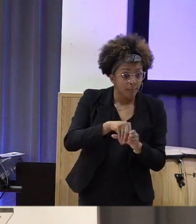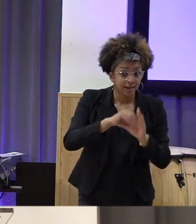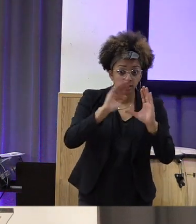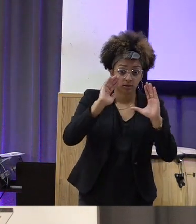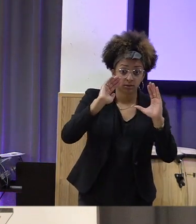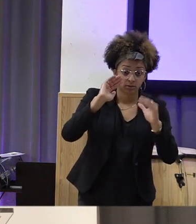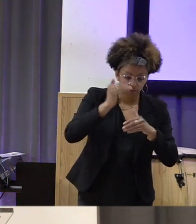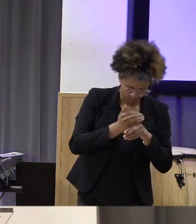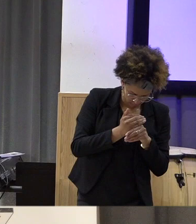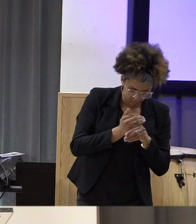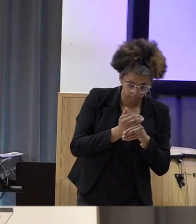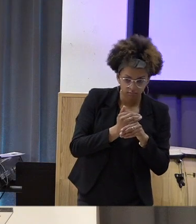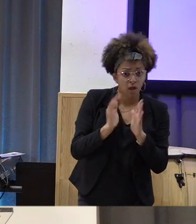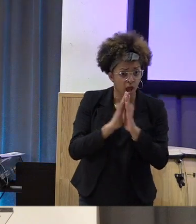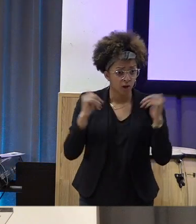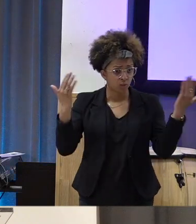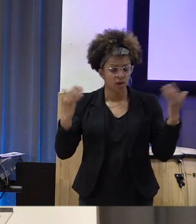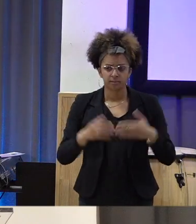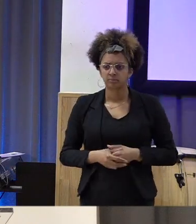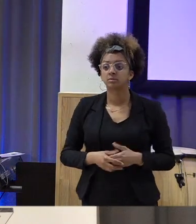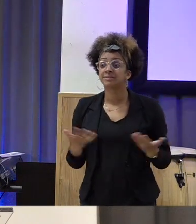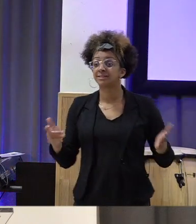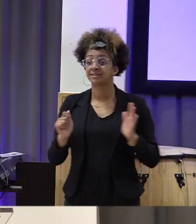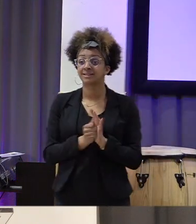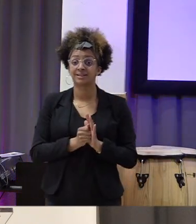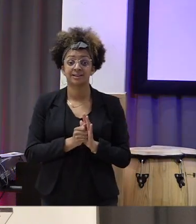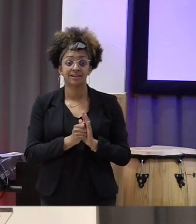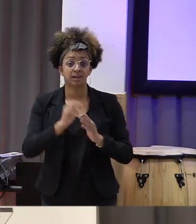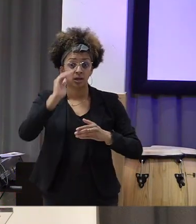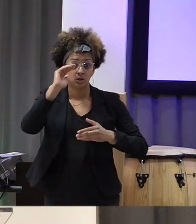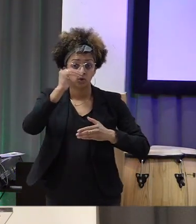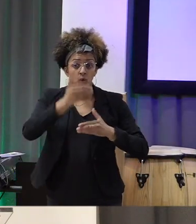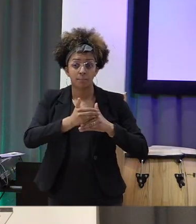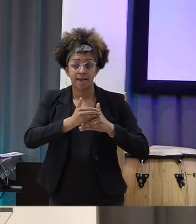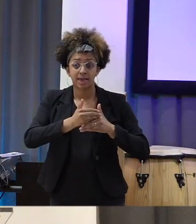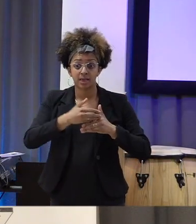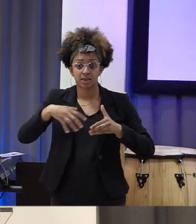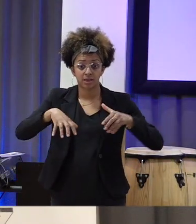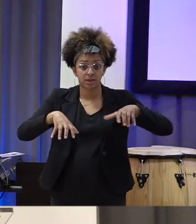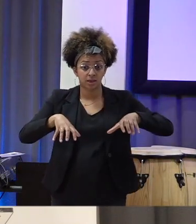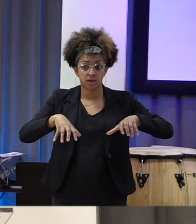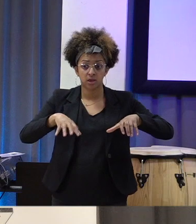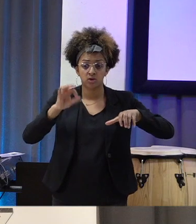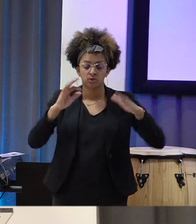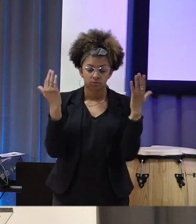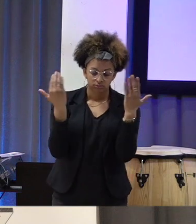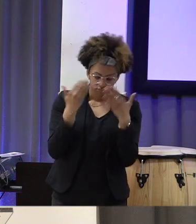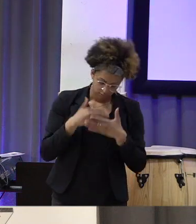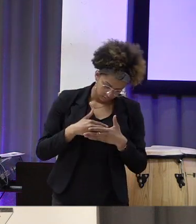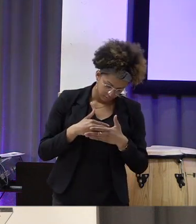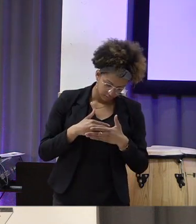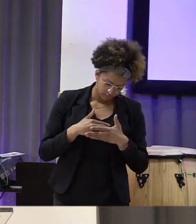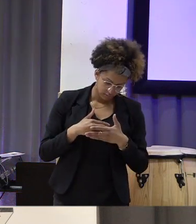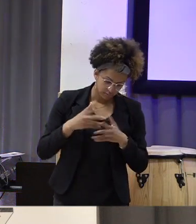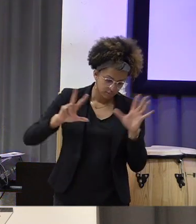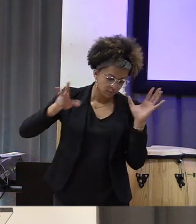Alléluia. Ce sommeil a duré jusqu'à ce que, au milieu de la nuit, il se fit un